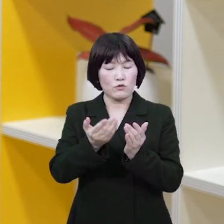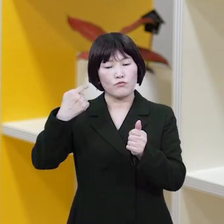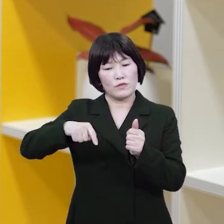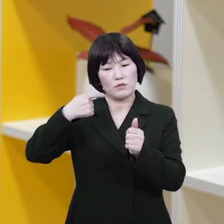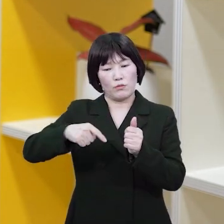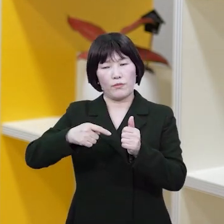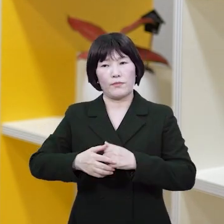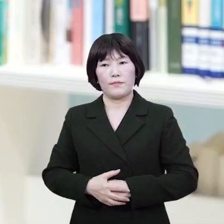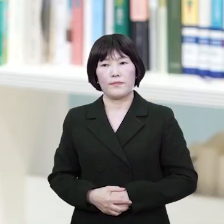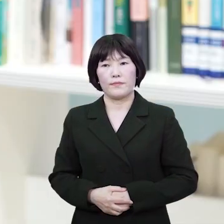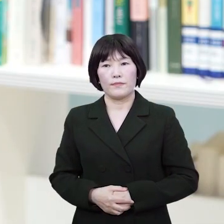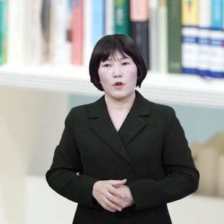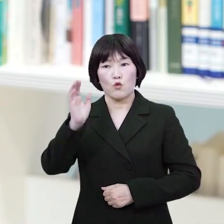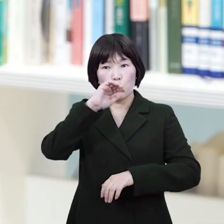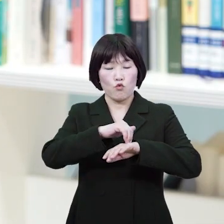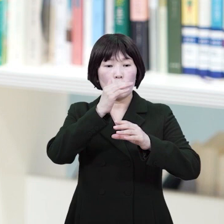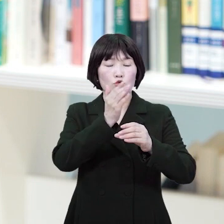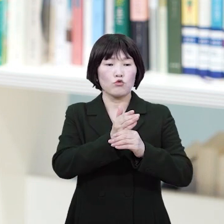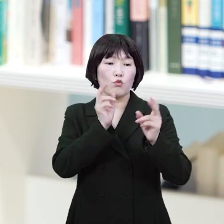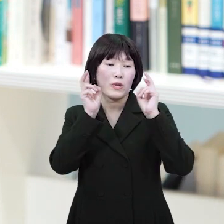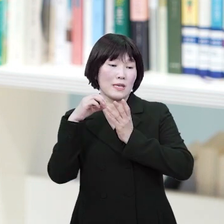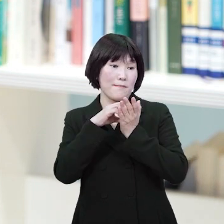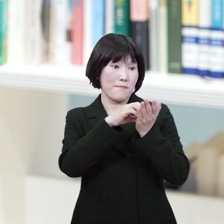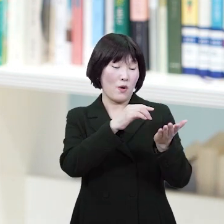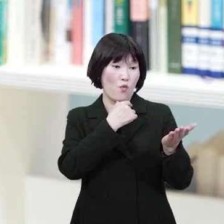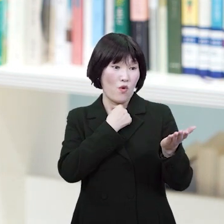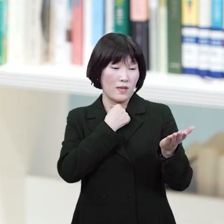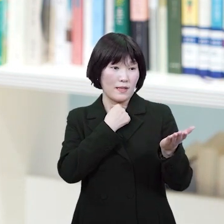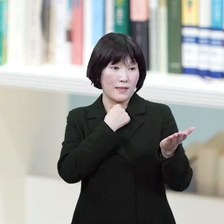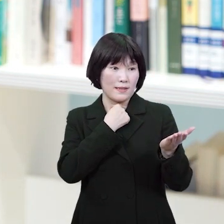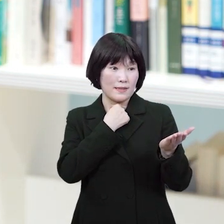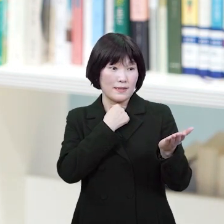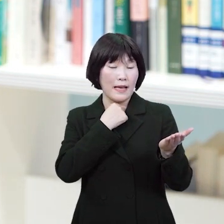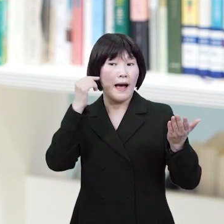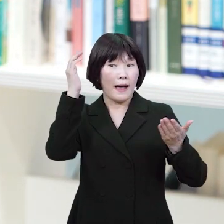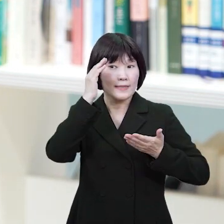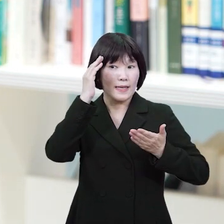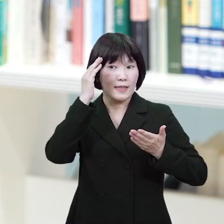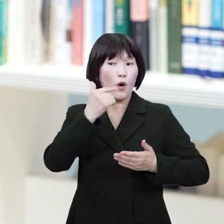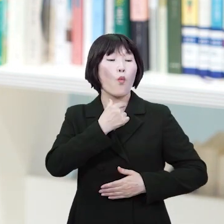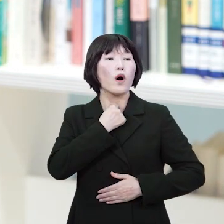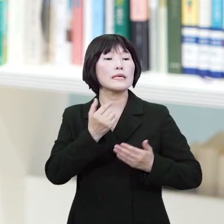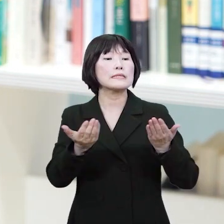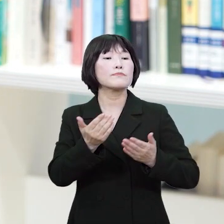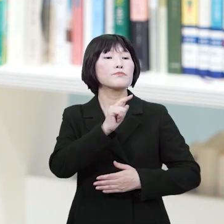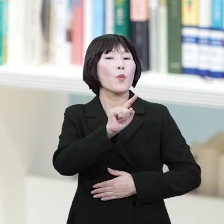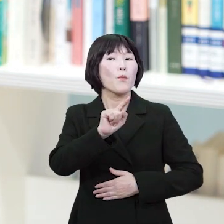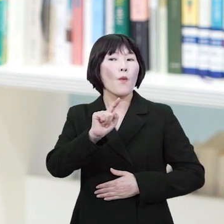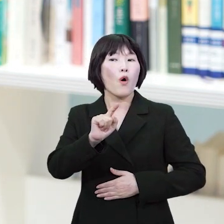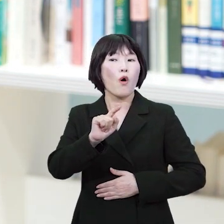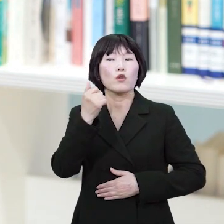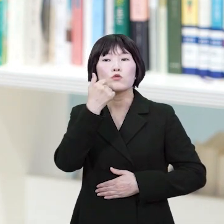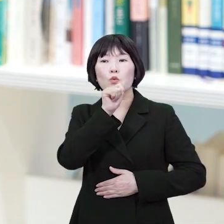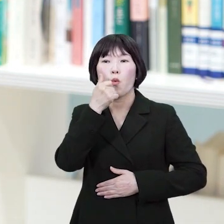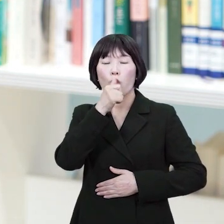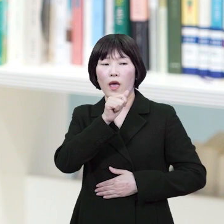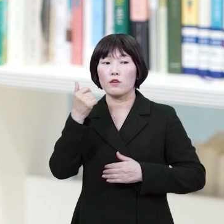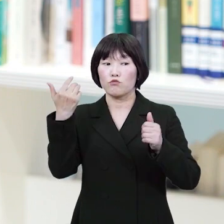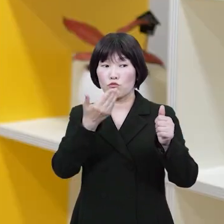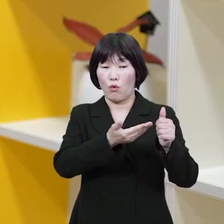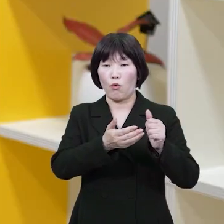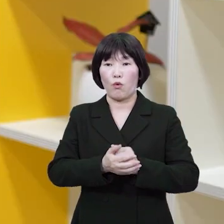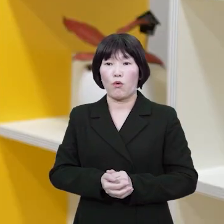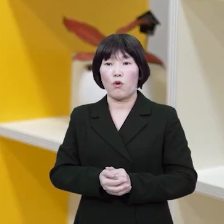하고 있습니다. 훈련 중 취업을 원하는 훈련생 대상으로는 선호하는 직무로 취업 알선을 진행하고